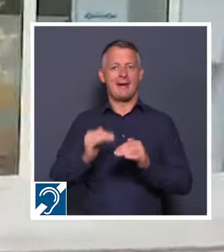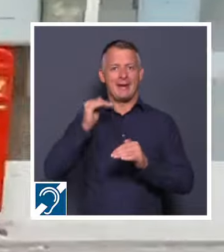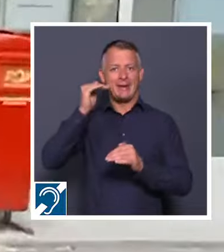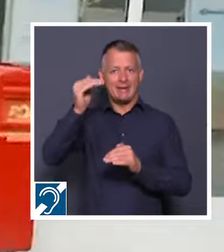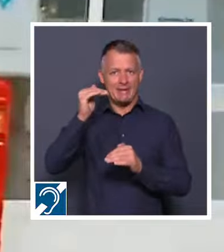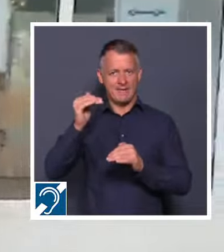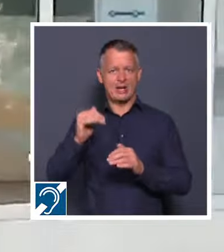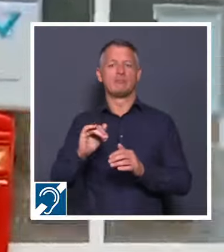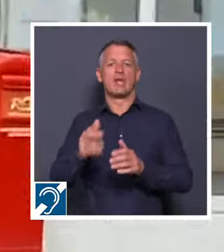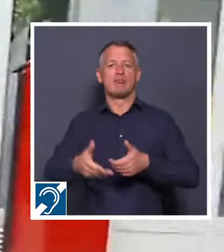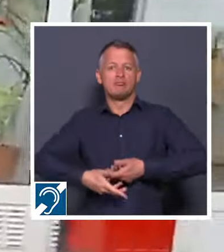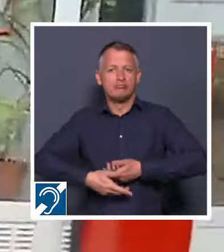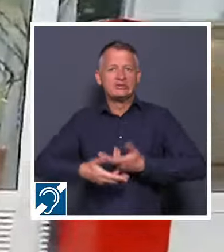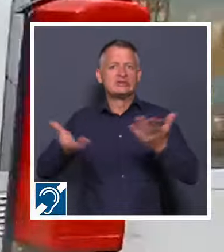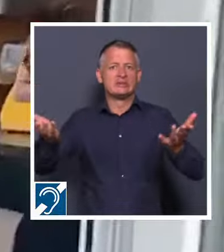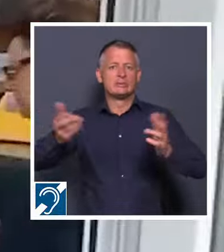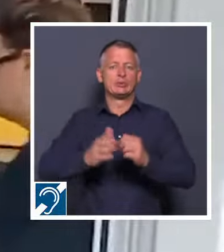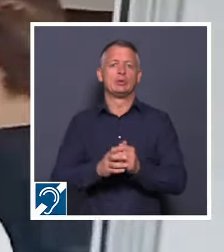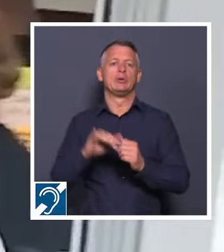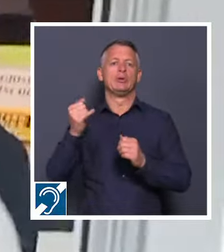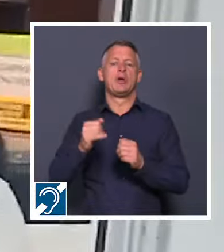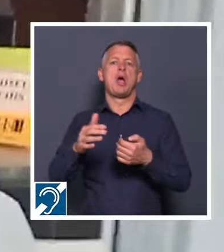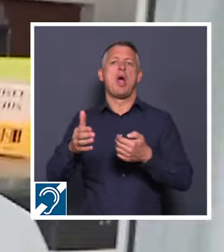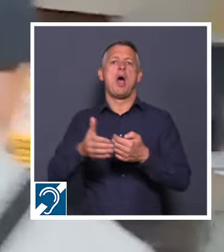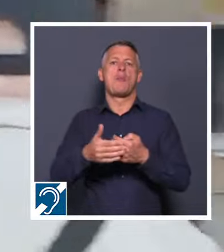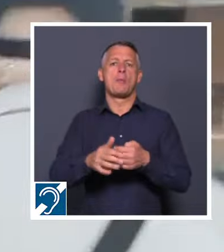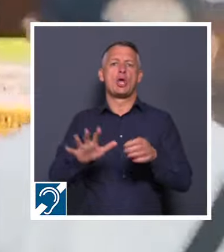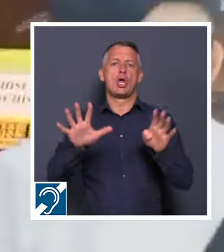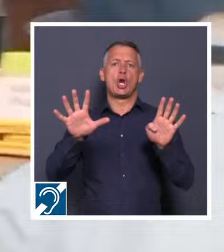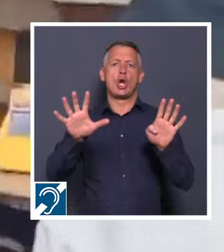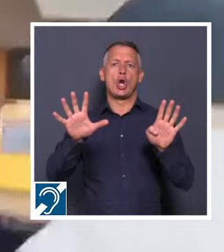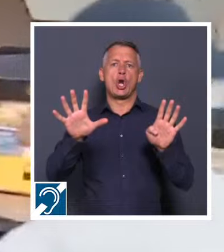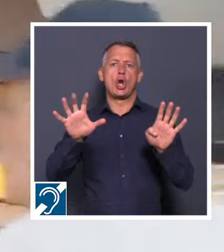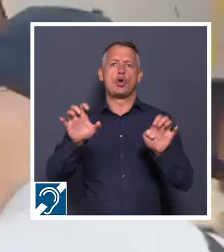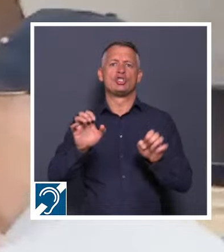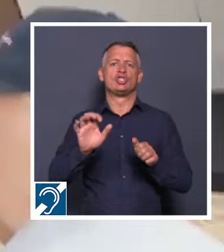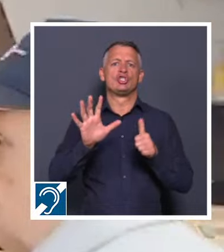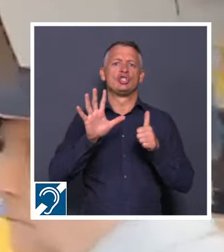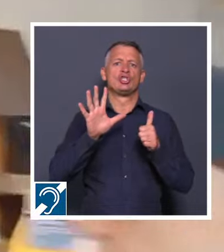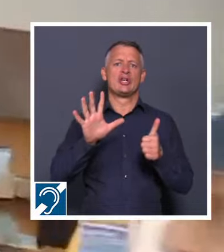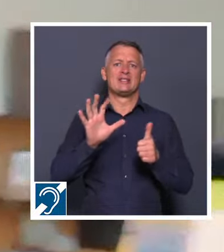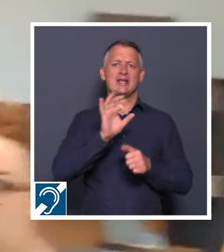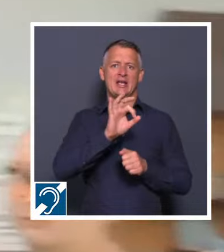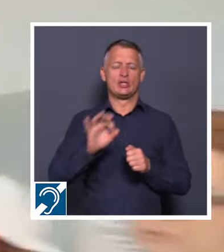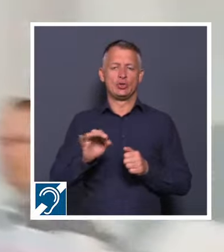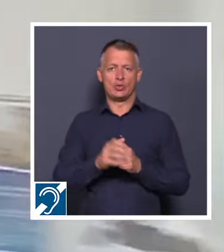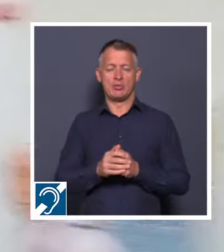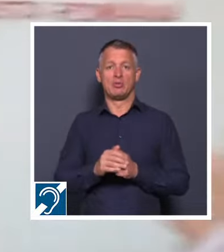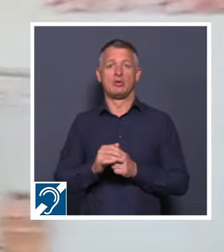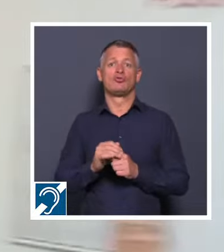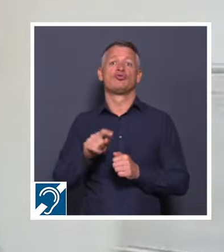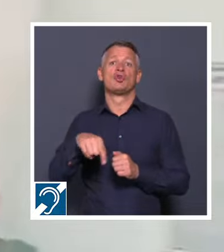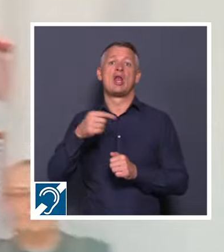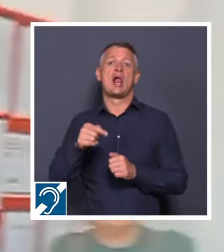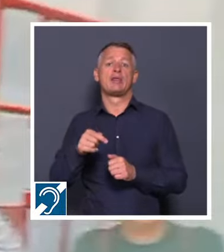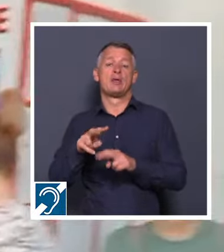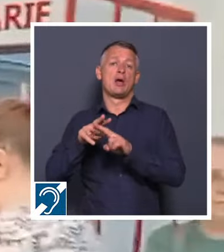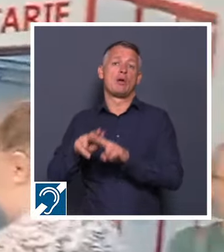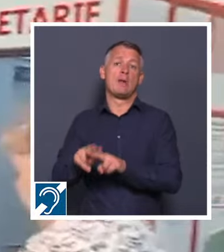distribuire estimativ la aproape 96%, peste 95%, restul fiind aceste